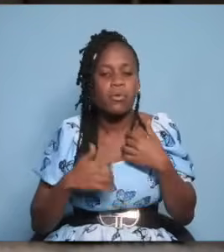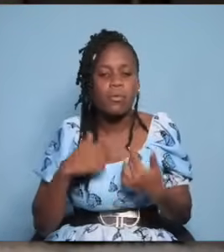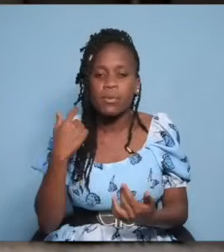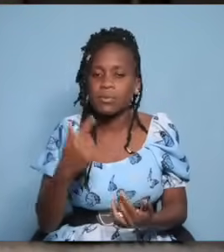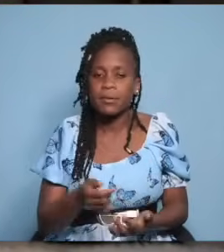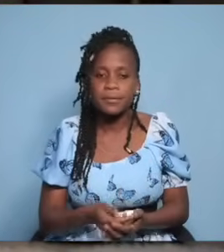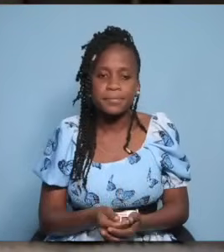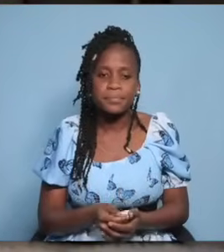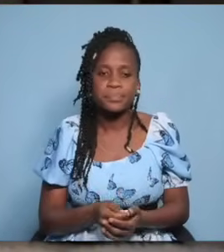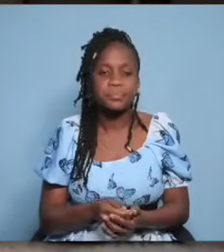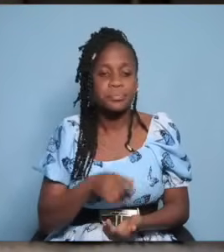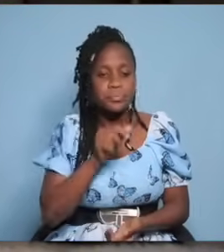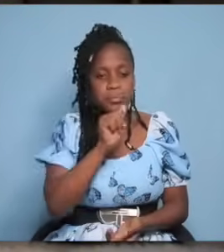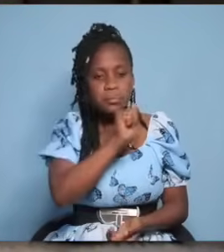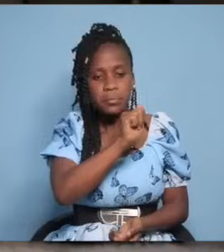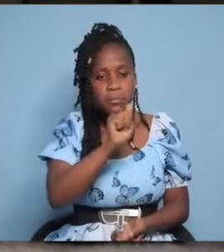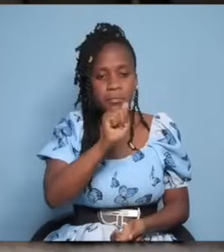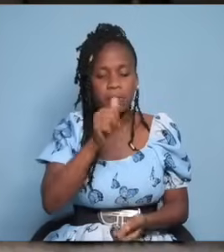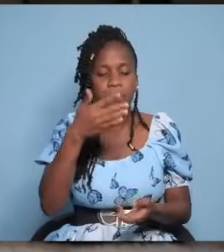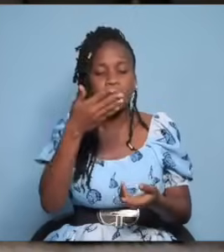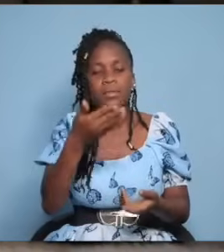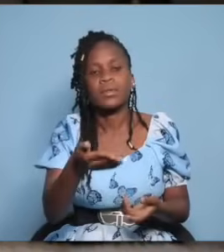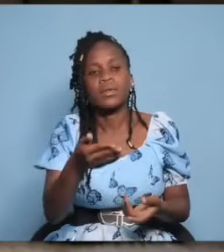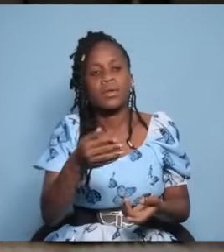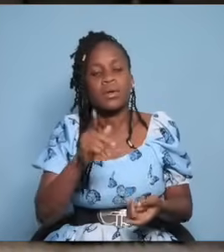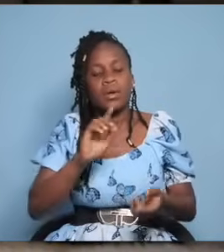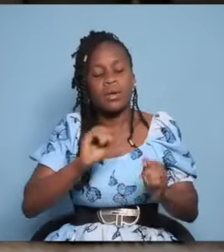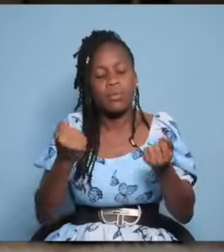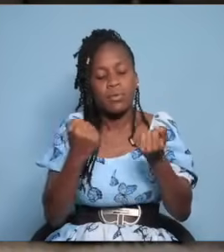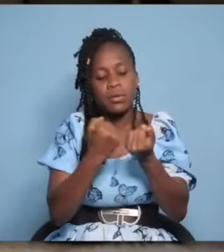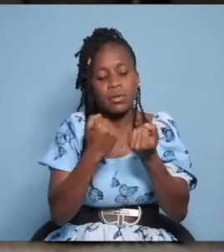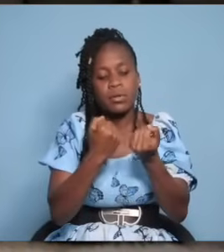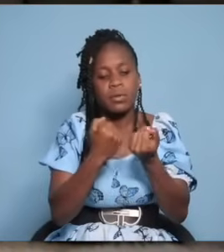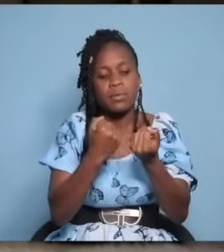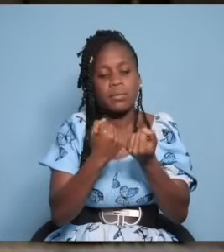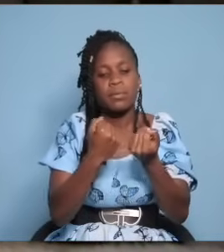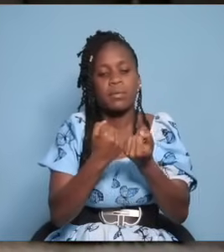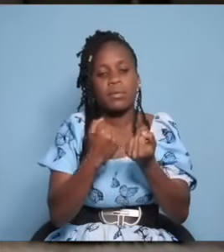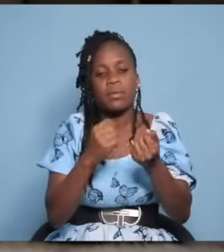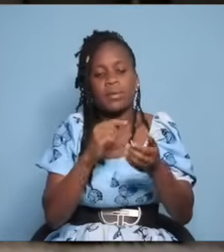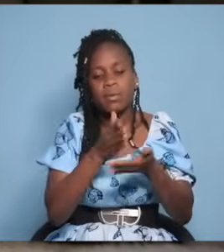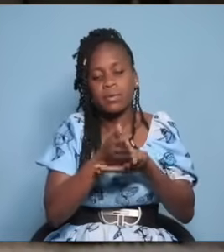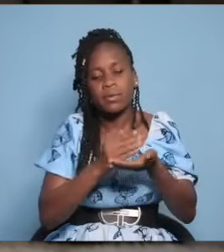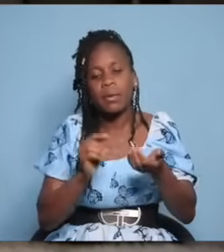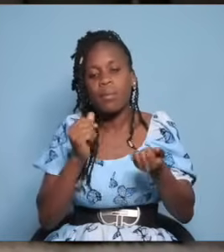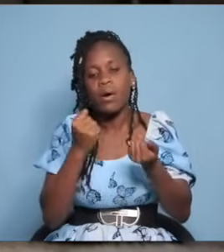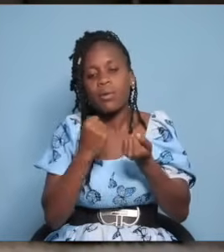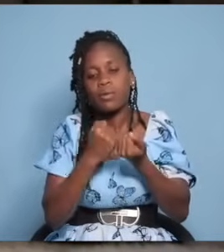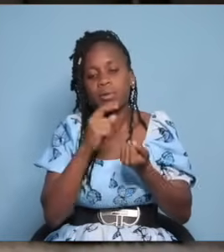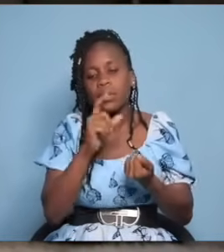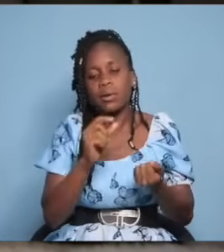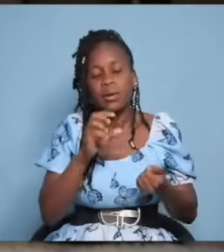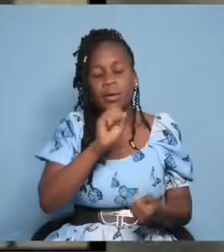Alei, mmoja kati ya watu waliokuwa kiunda hii movement ya SPLA, anasema kwamba taarifa pia za ndani